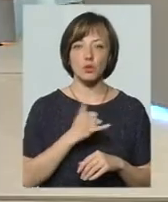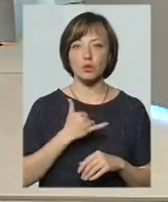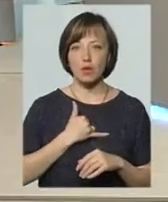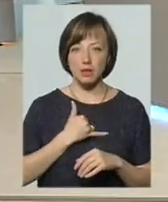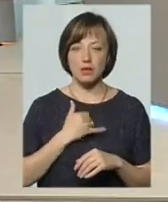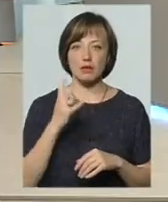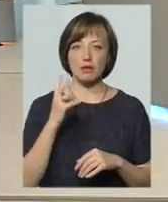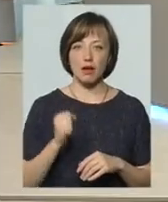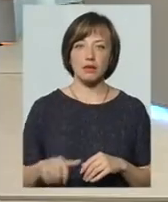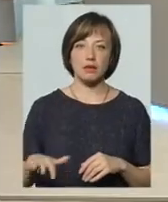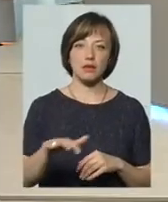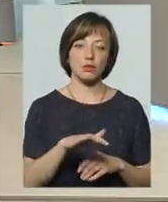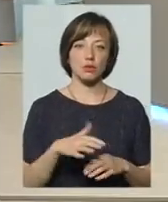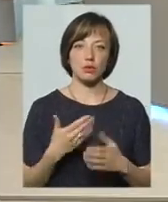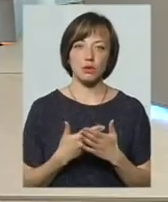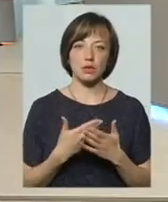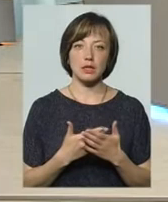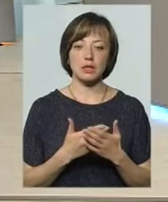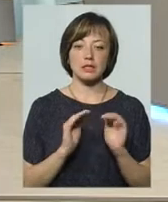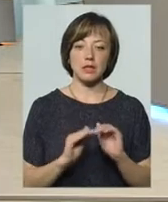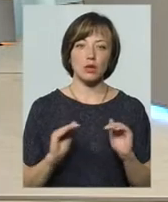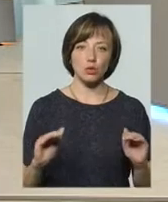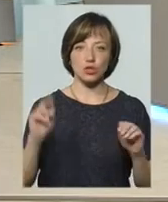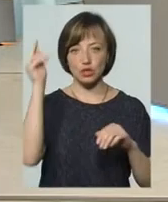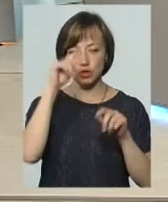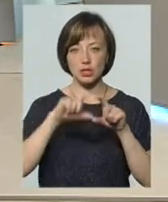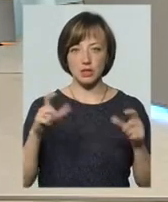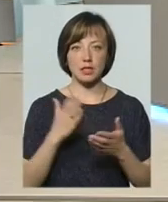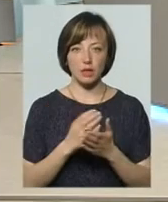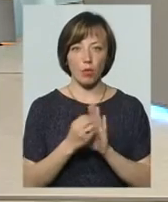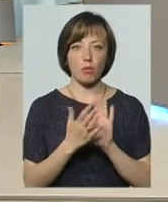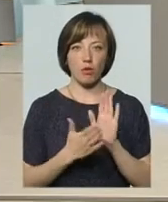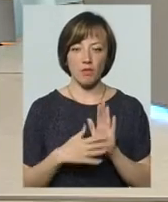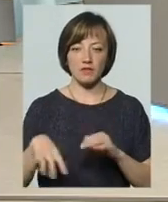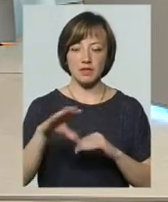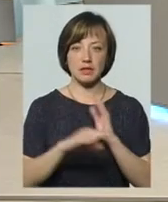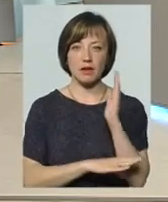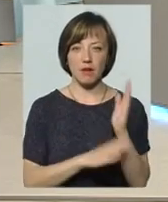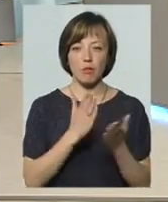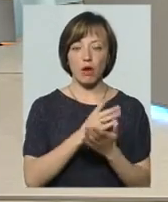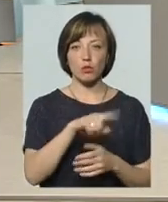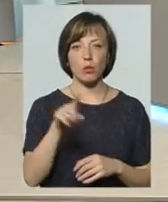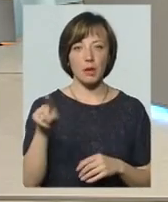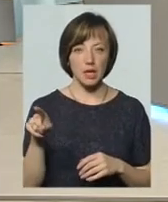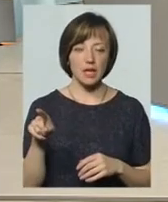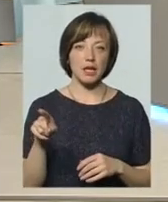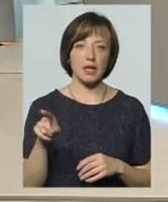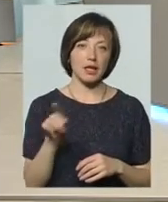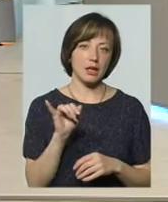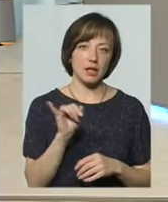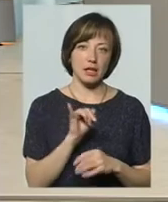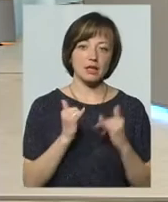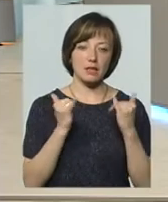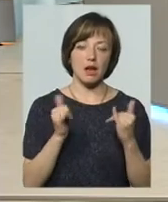принаймні на території там садочків, шкіл, в нас теж є обліковані ті всі дерева, мають номери. І, по суті,